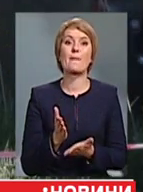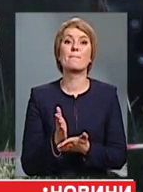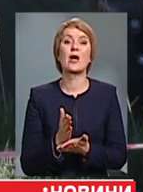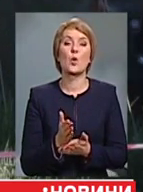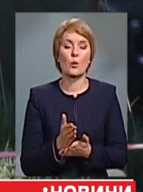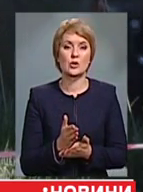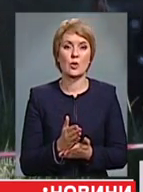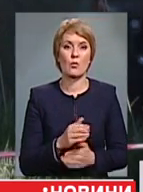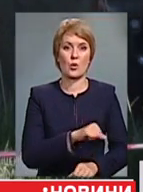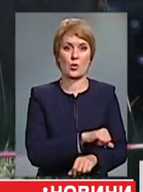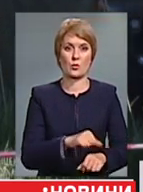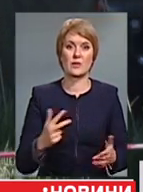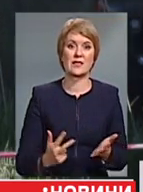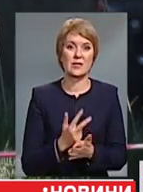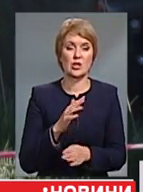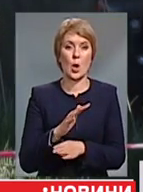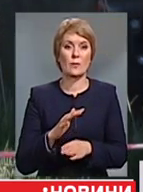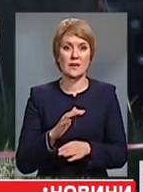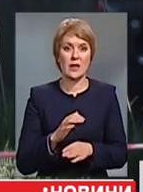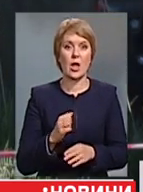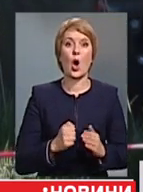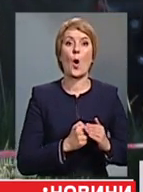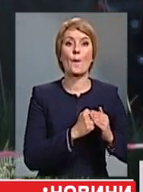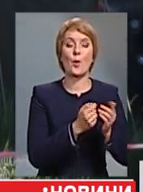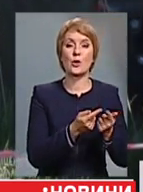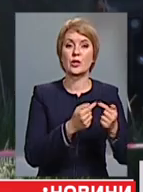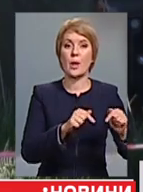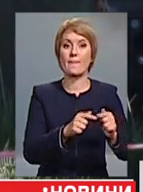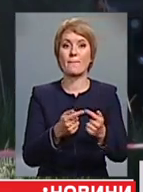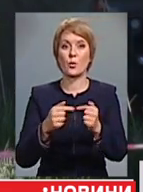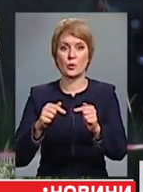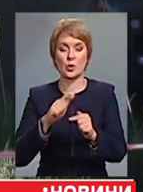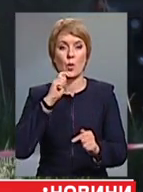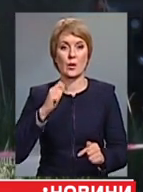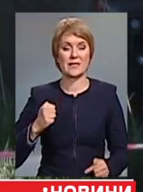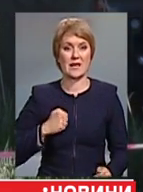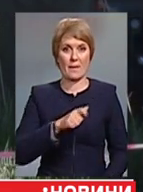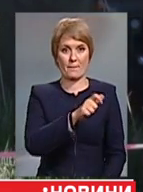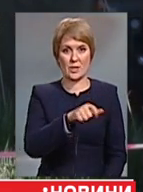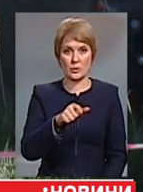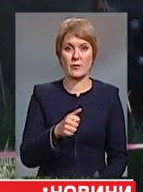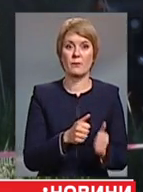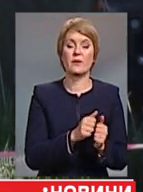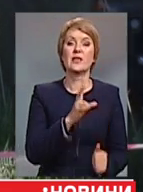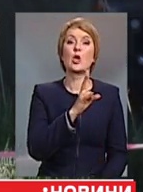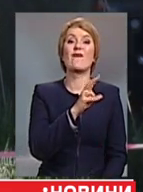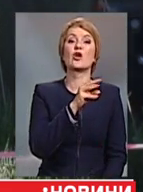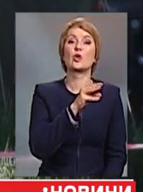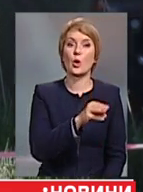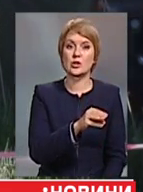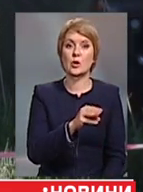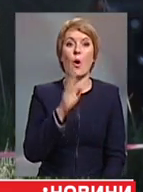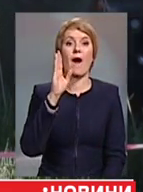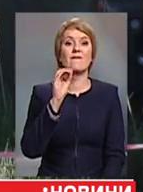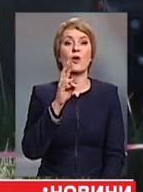під ворожим вогнем опинились опорні пункти українських підрозділів поблизу Новотроїцького та Водяного, де по них найманці гатили з великокаліберних кулеметів